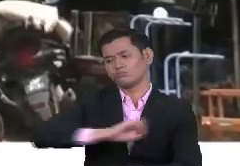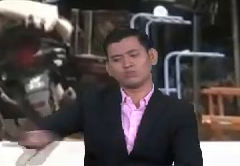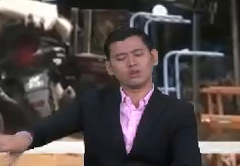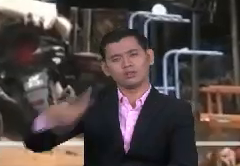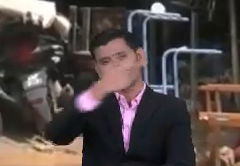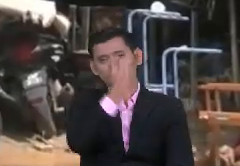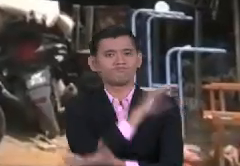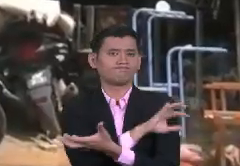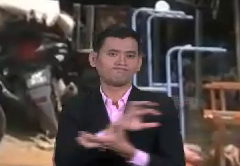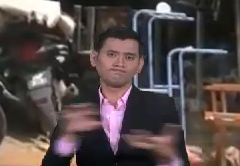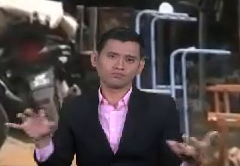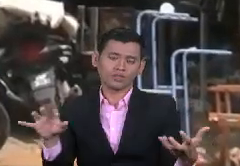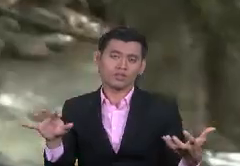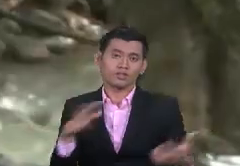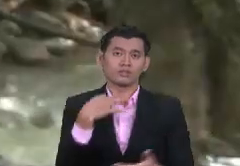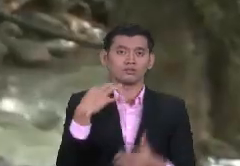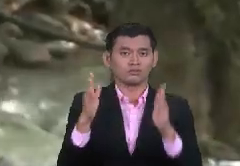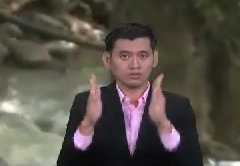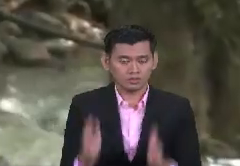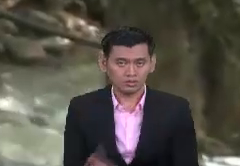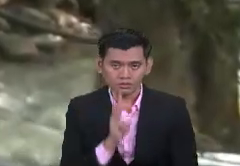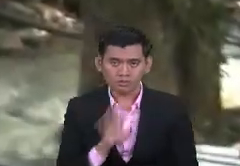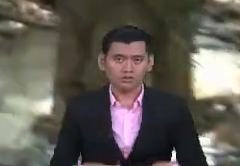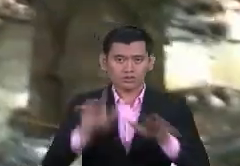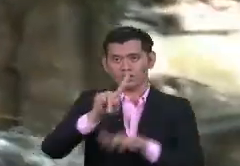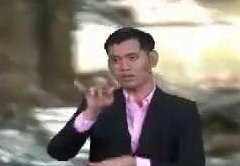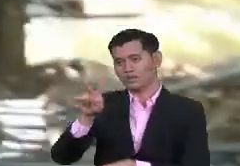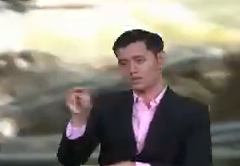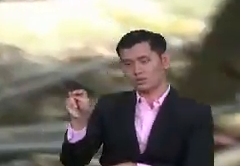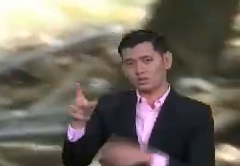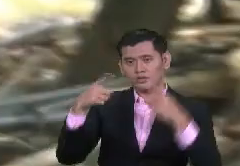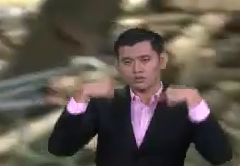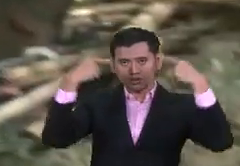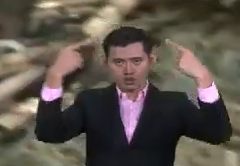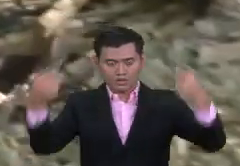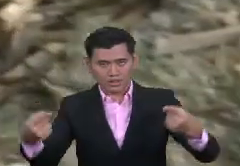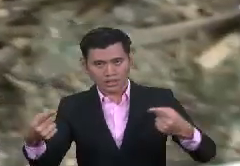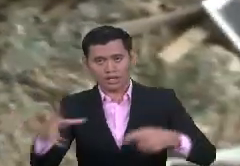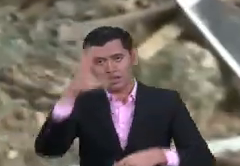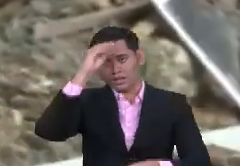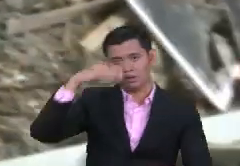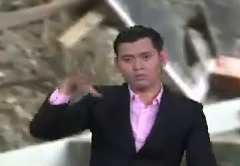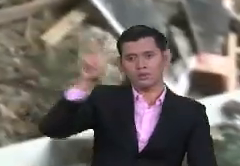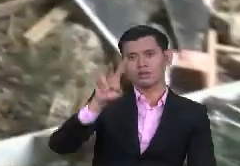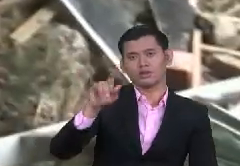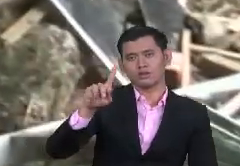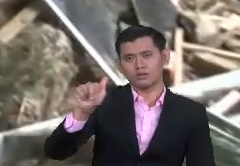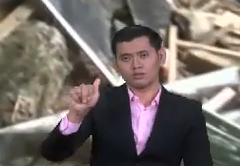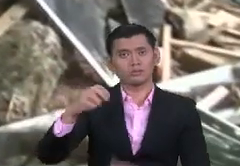sepenuhnya. Sementara itu, sukarelawan banjir Azwan Omar yang terkenal dengan julukan Abang Viva turun padang bersama 7